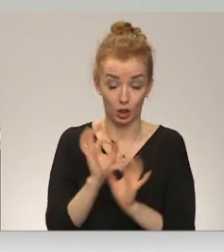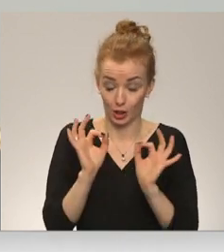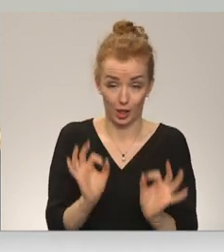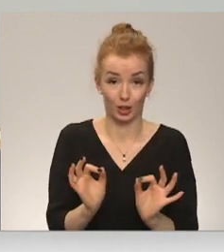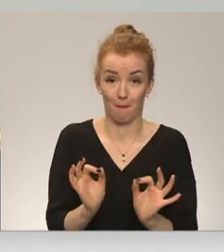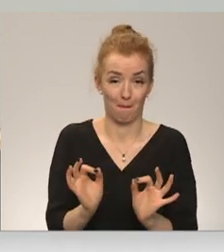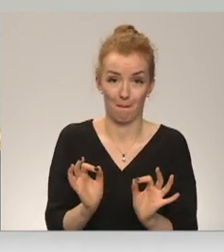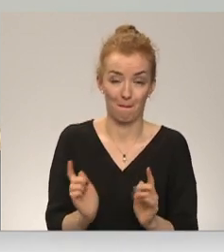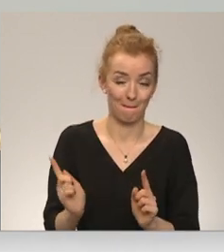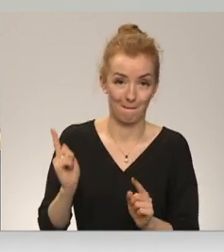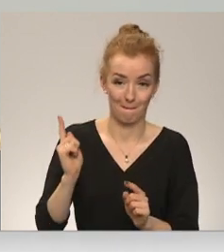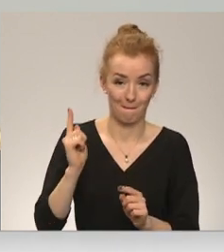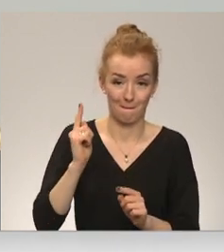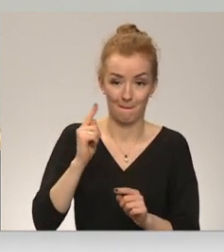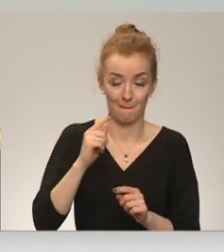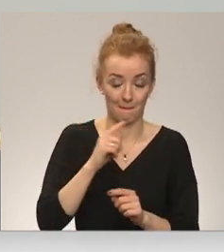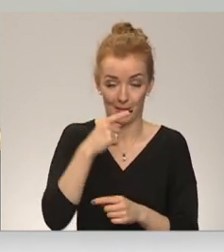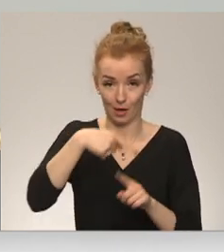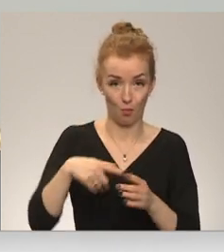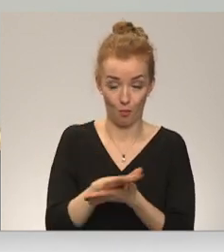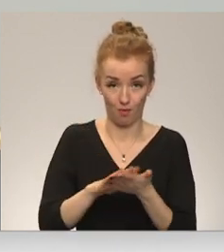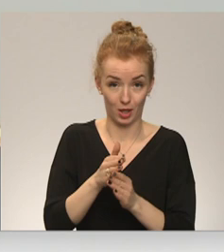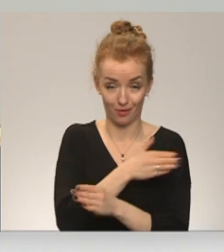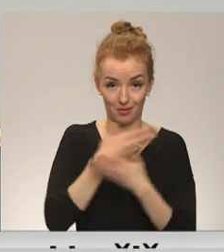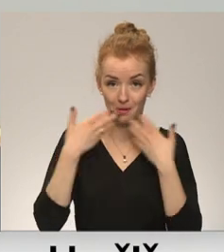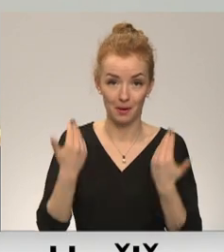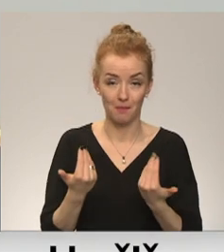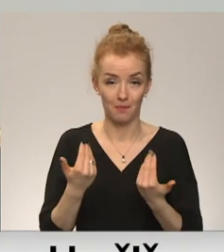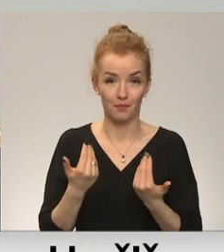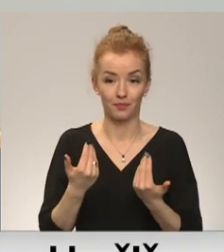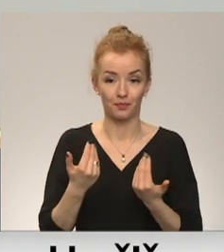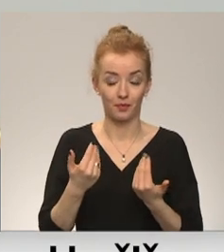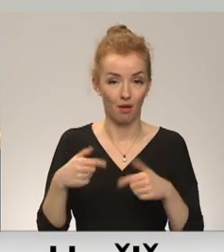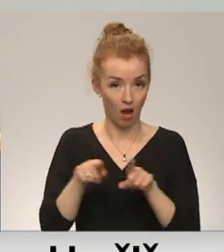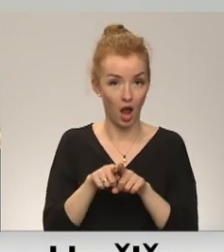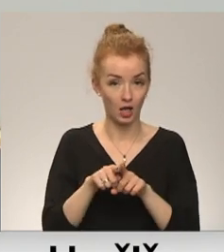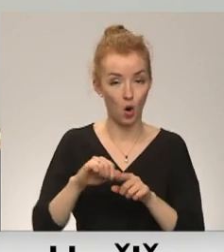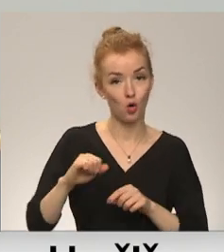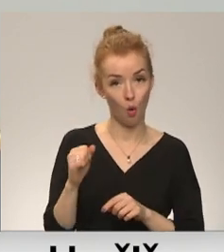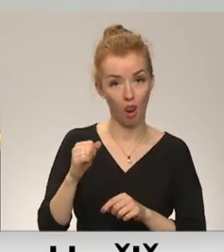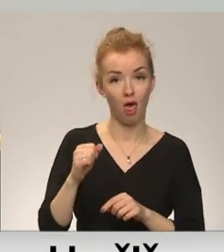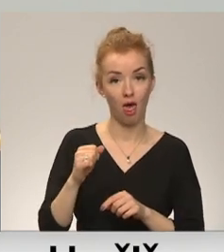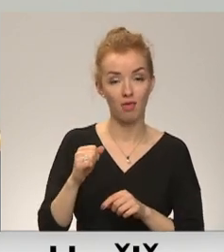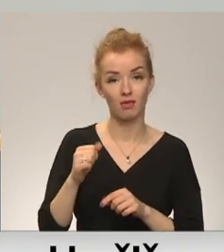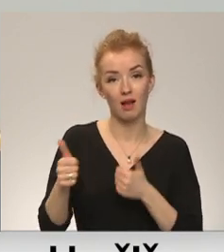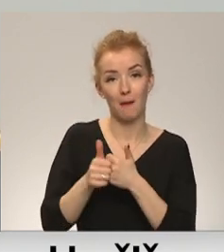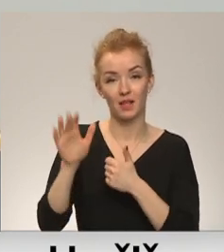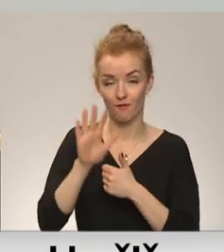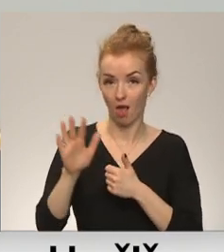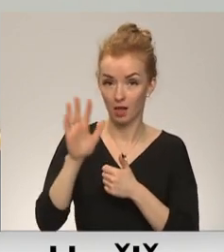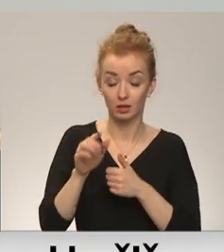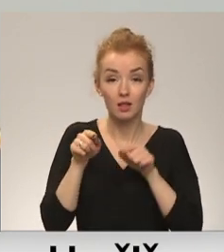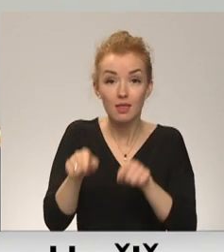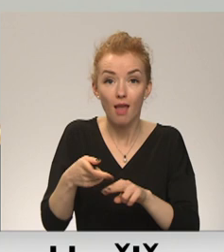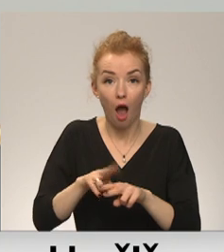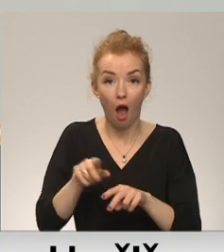mēs esam šādu gadījumu neesam saskārušies, cik zinu arī kolēģi kaimiņu valstīs arī kaut ko